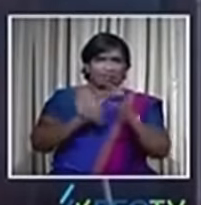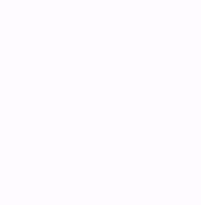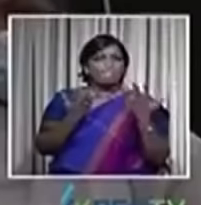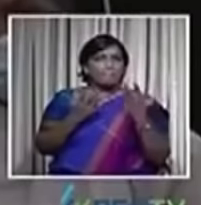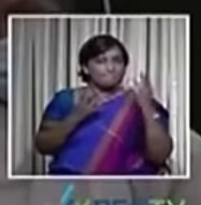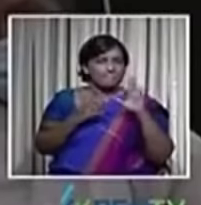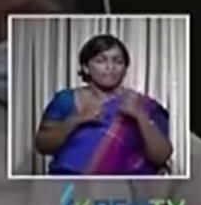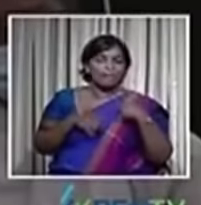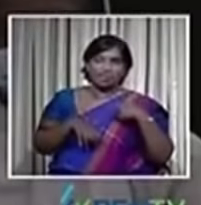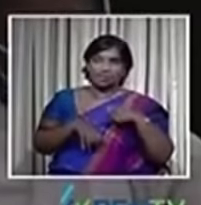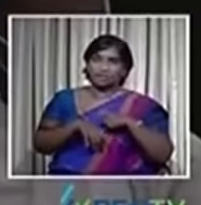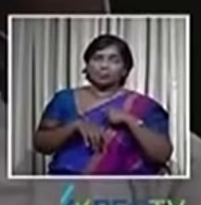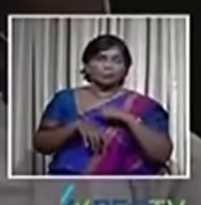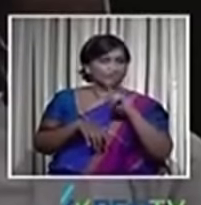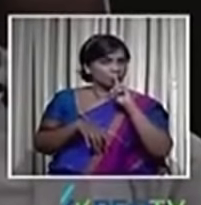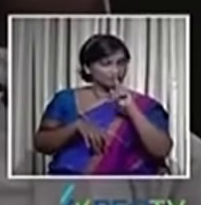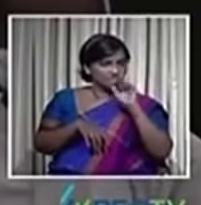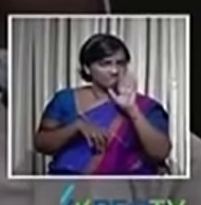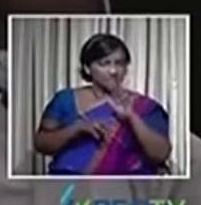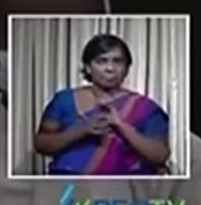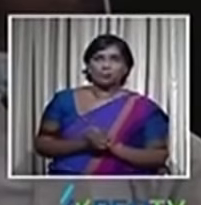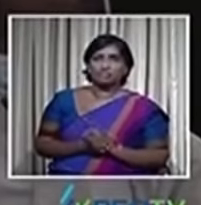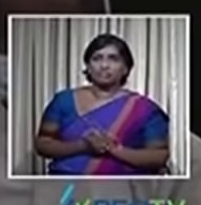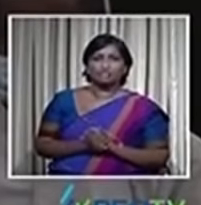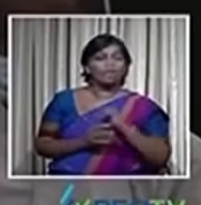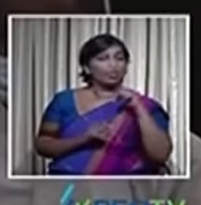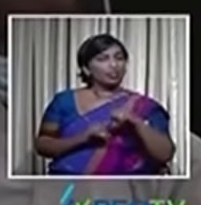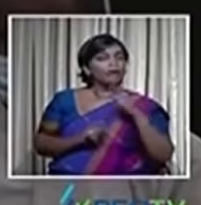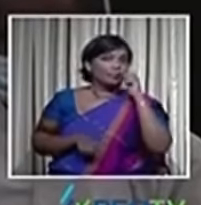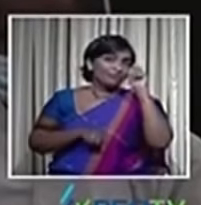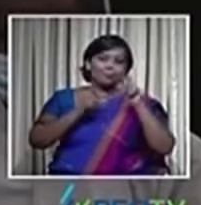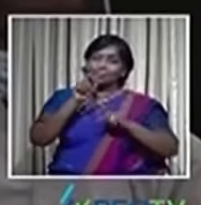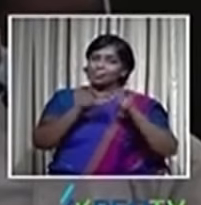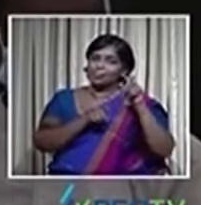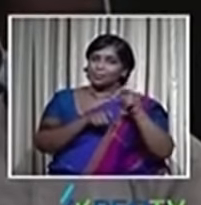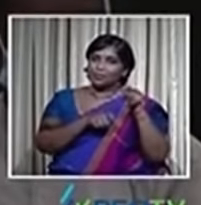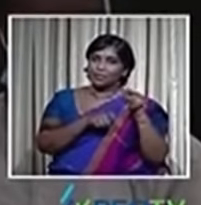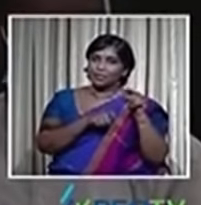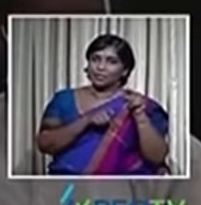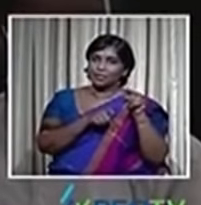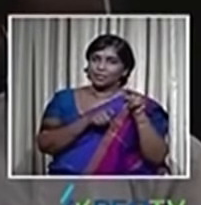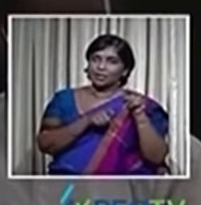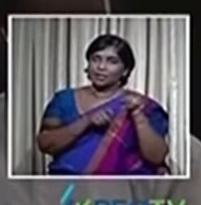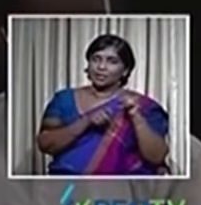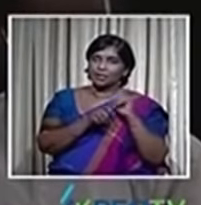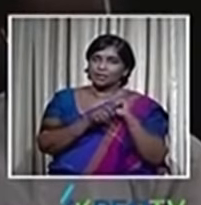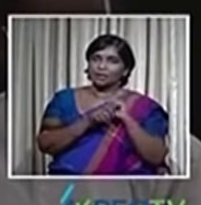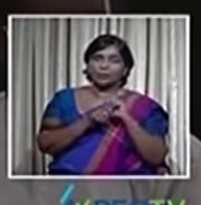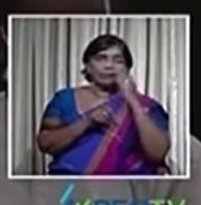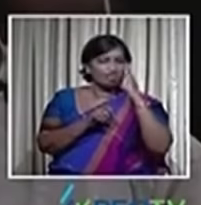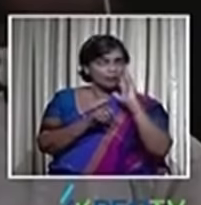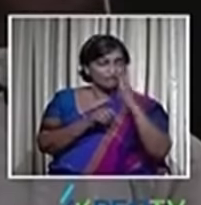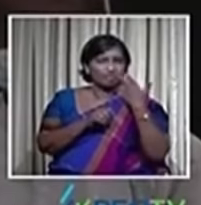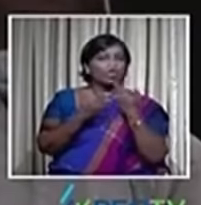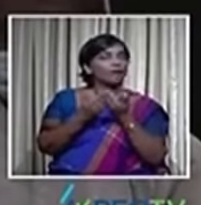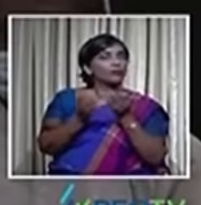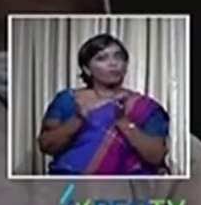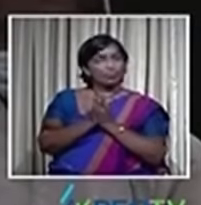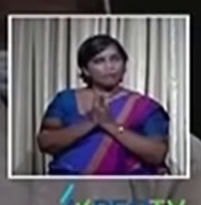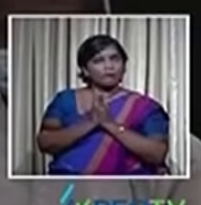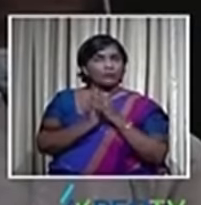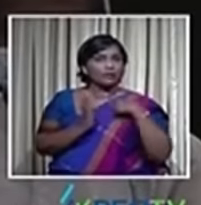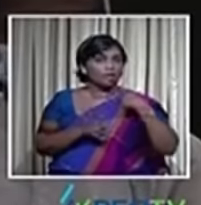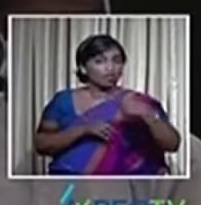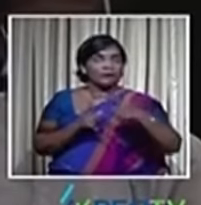வேண்டாம். இன்று பொதுமக்கள் சாதாரணமாக தங்களுடைய குடும்ப வாழ்க்கையை கொண்டு செல்ல முடியாத